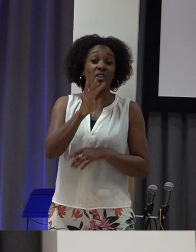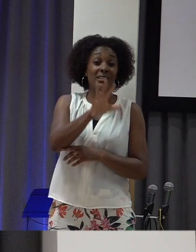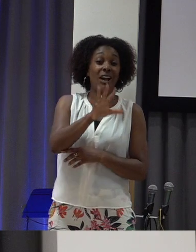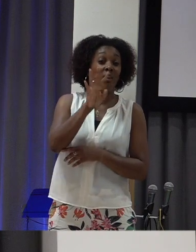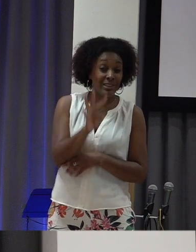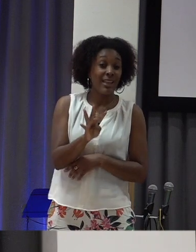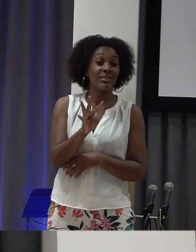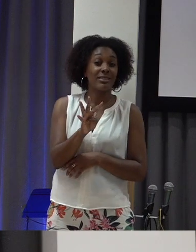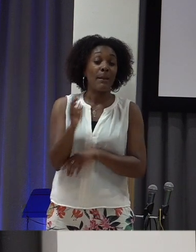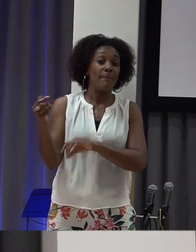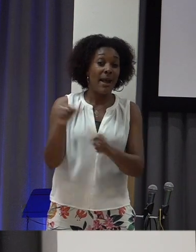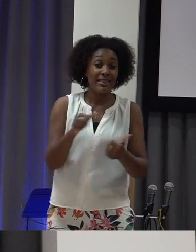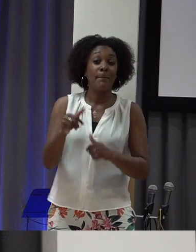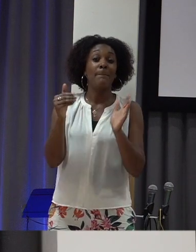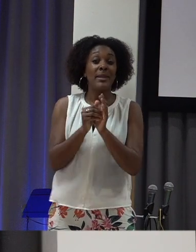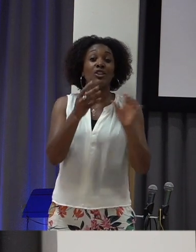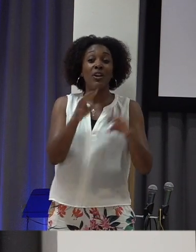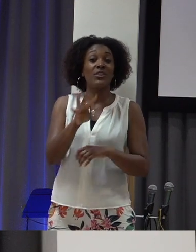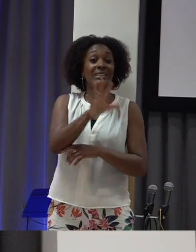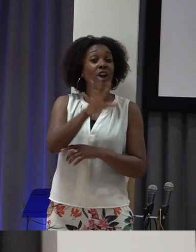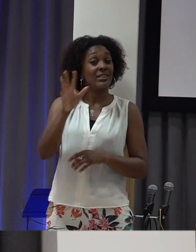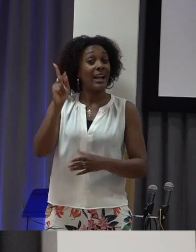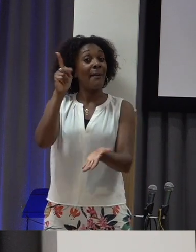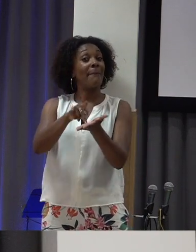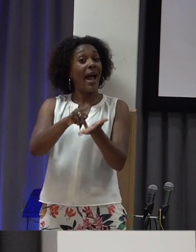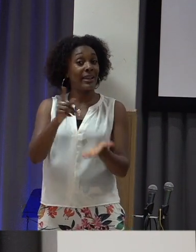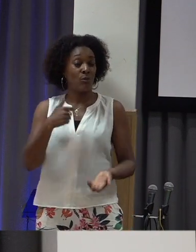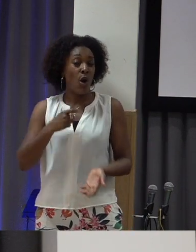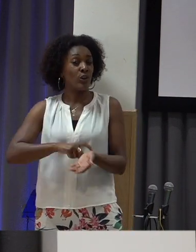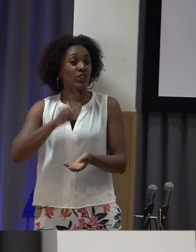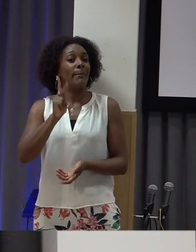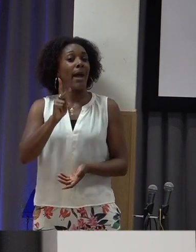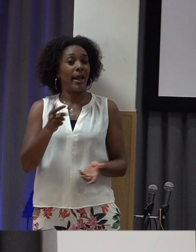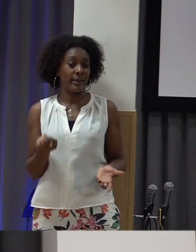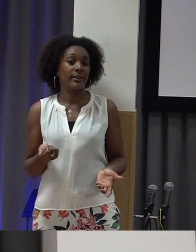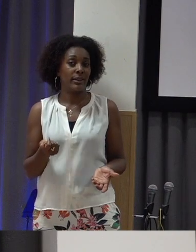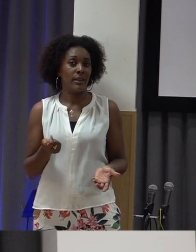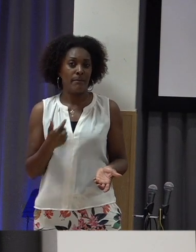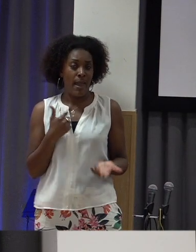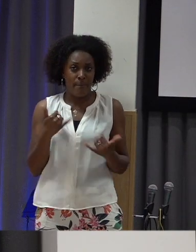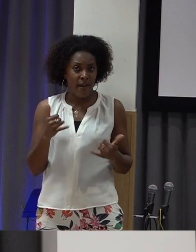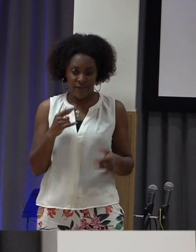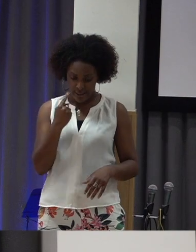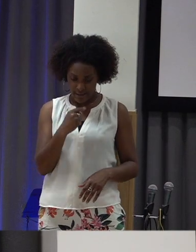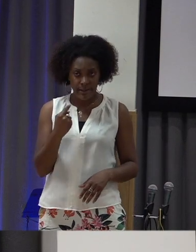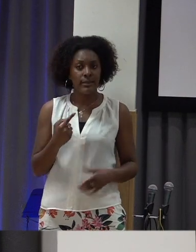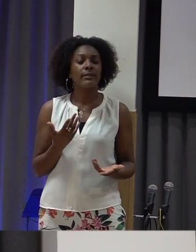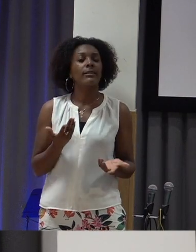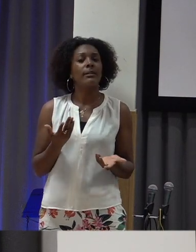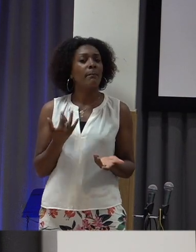en 1955 à Paris, je suis parisien d'origine. Et je n'étais